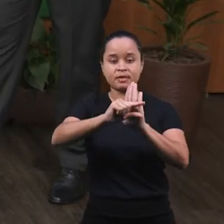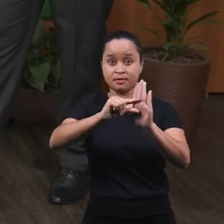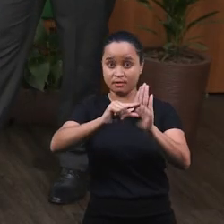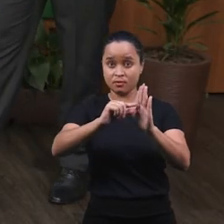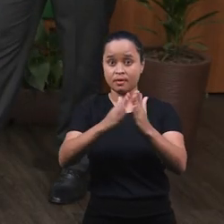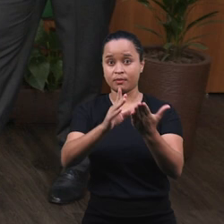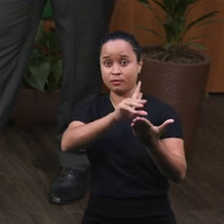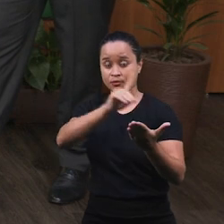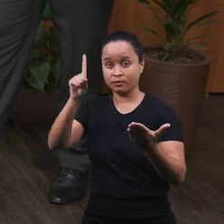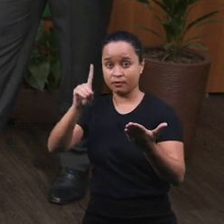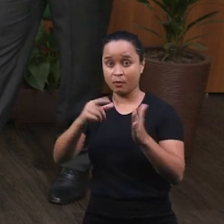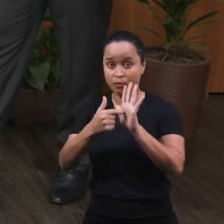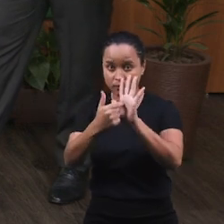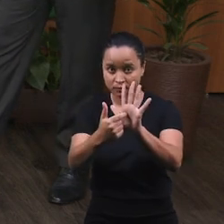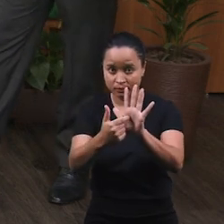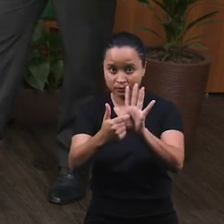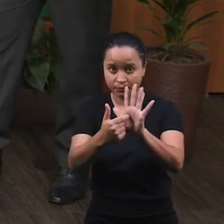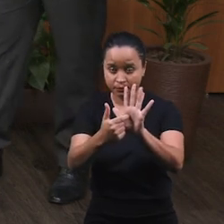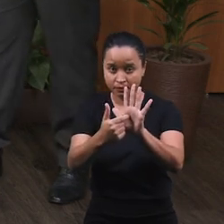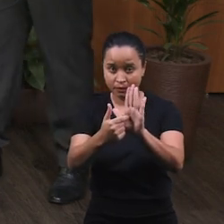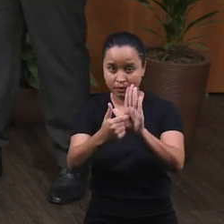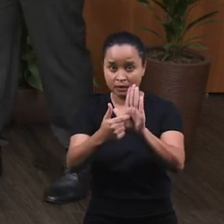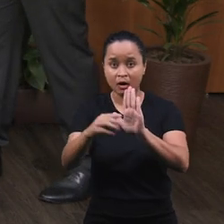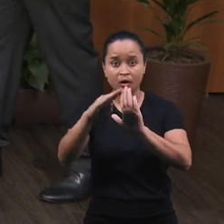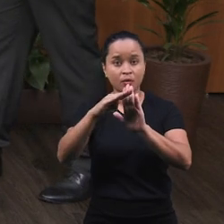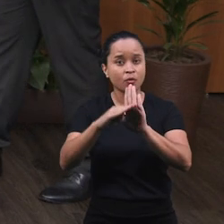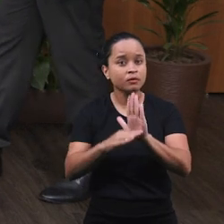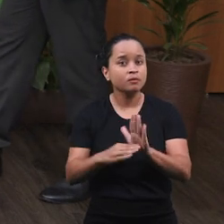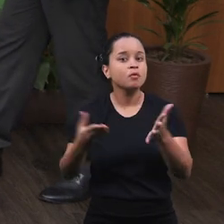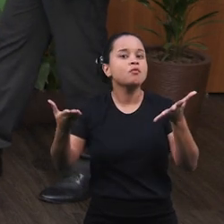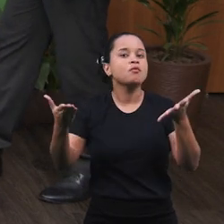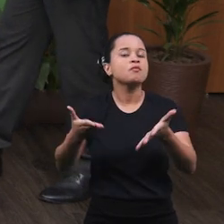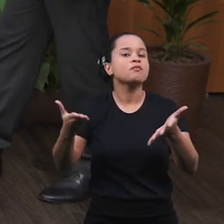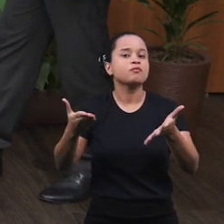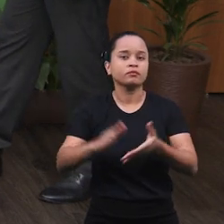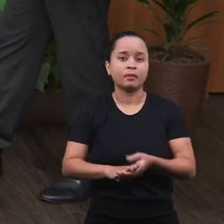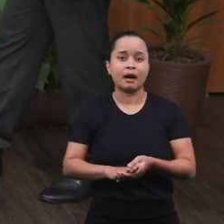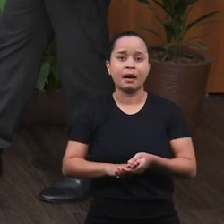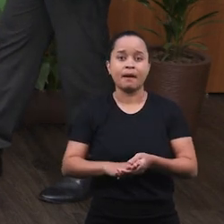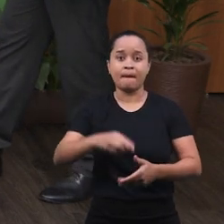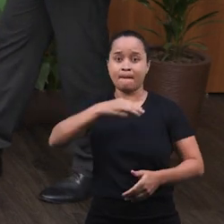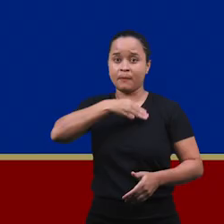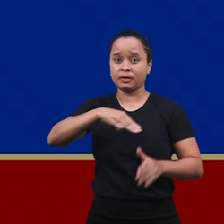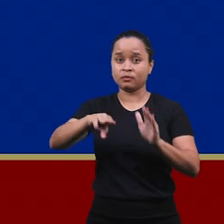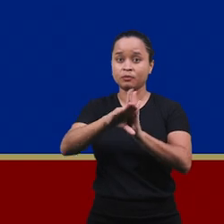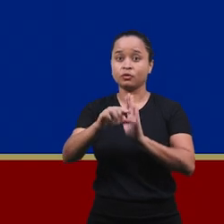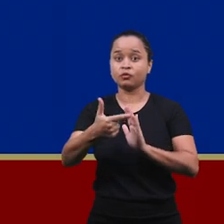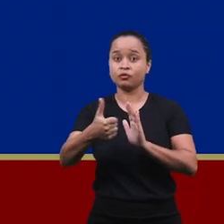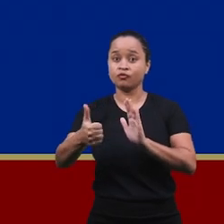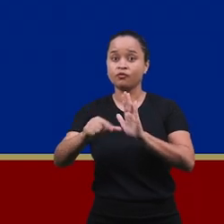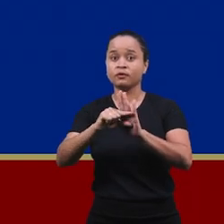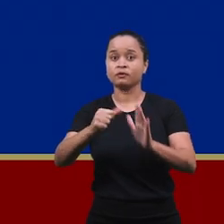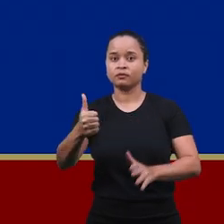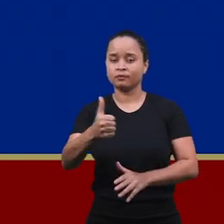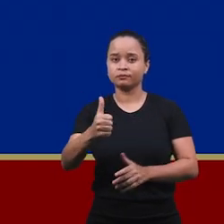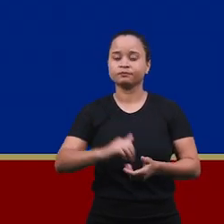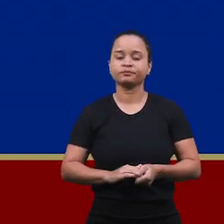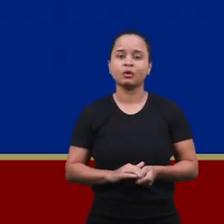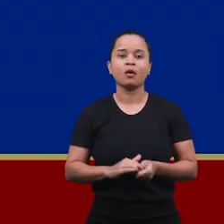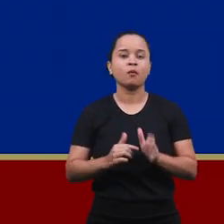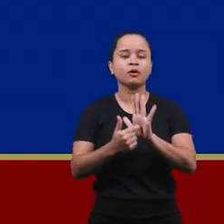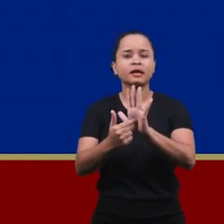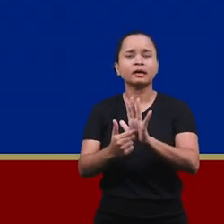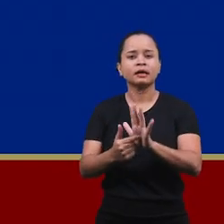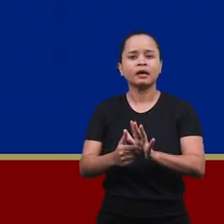Dieu qui va nous diriger dans la programmation d'aujourd'hui, qui est enregistrée en Matthieu 21, 11. Et